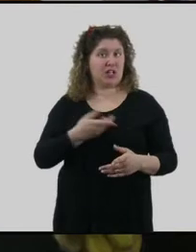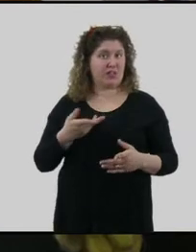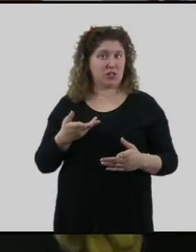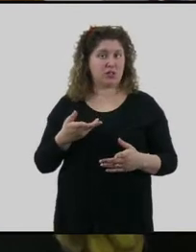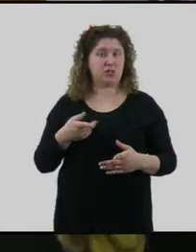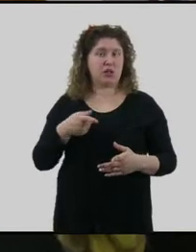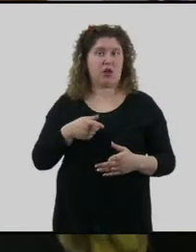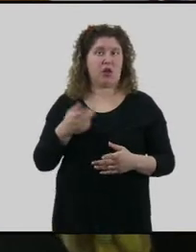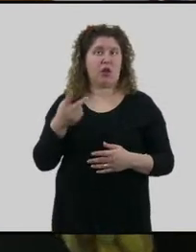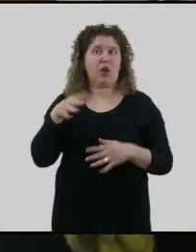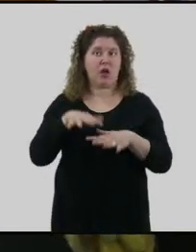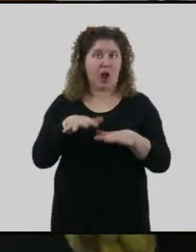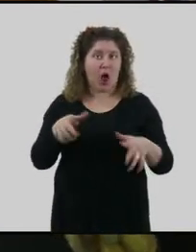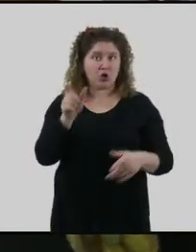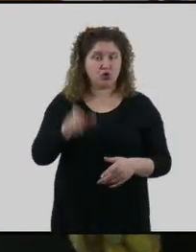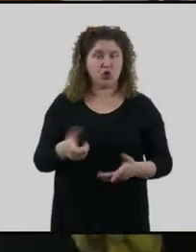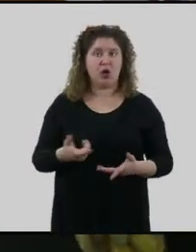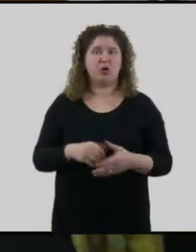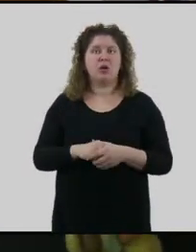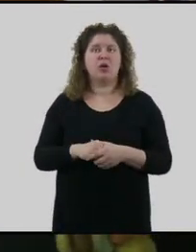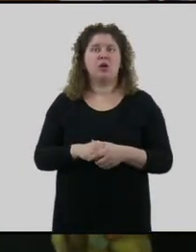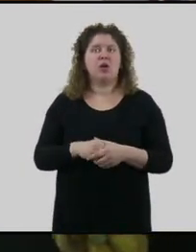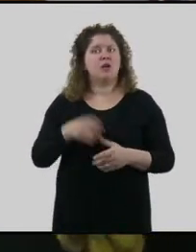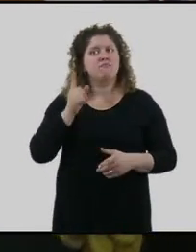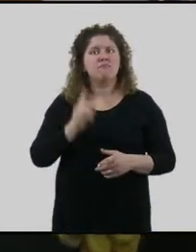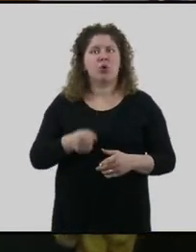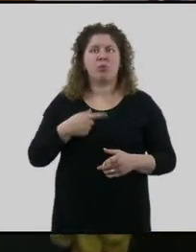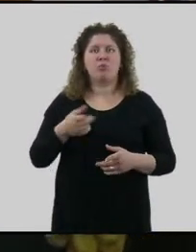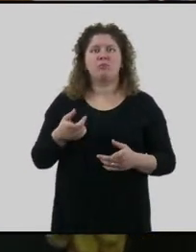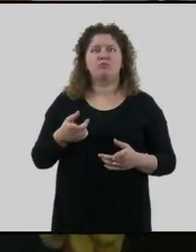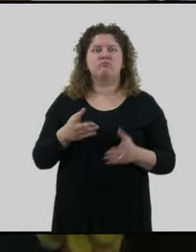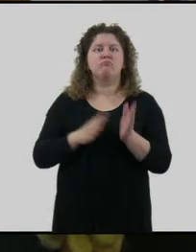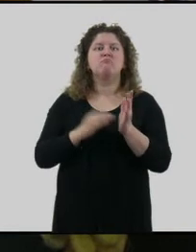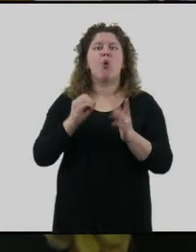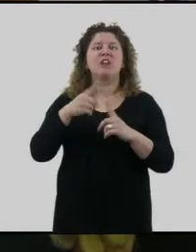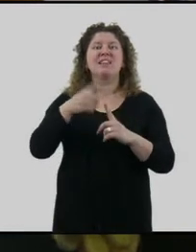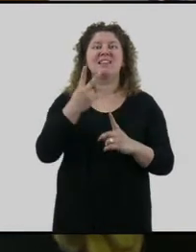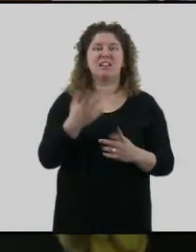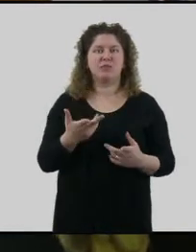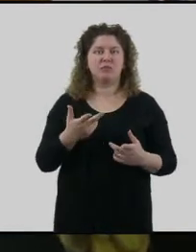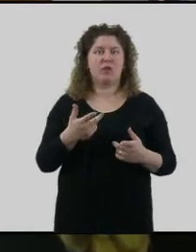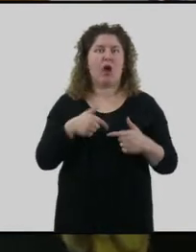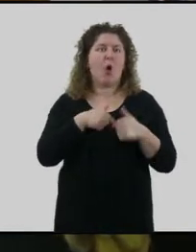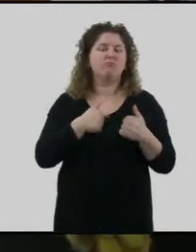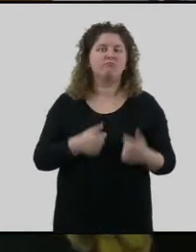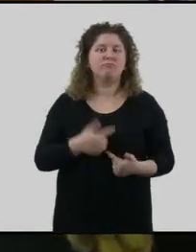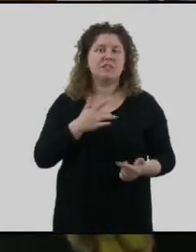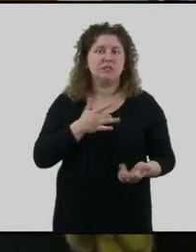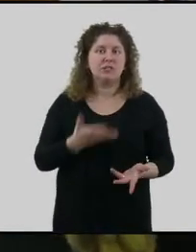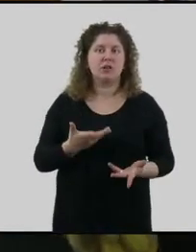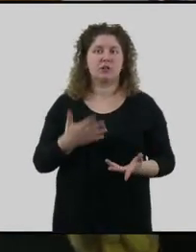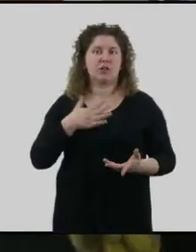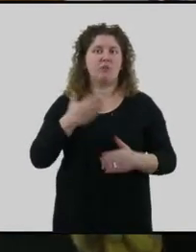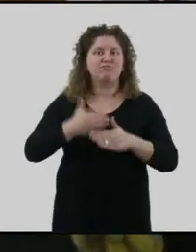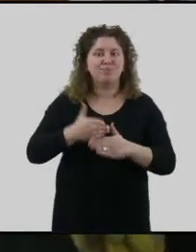moramo imati tu spremnost i kvalitete da želimo nekom pružiti pomoć, a ne, dakle motivi mora biti human i